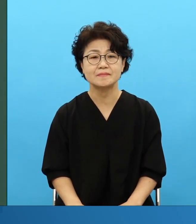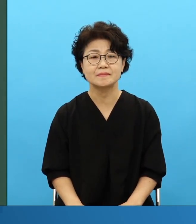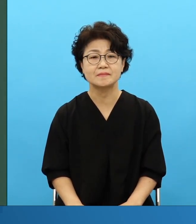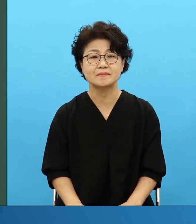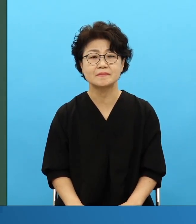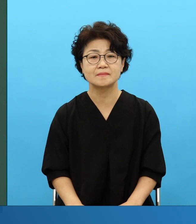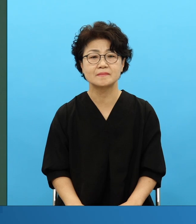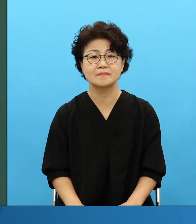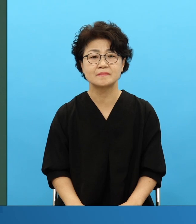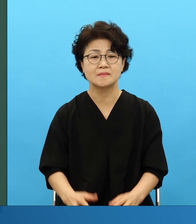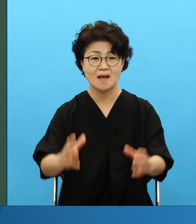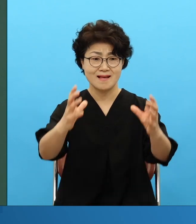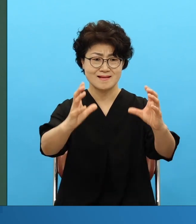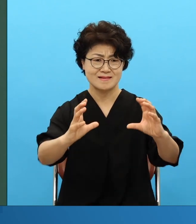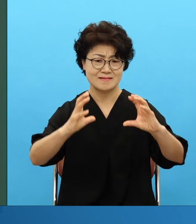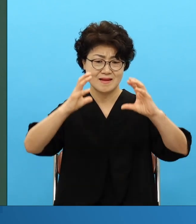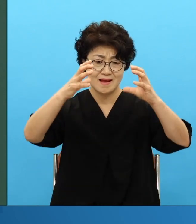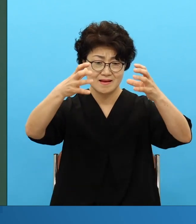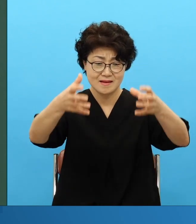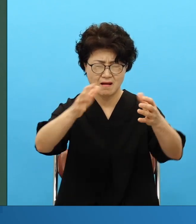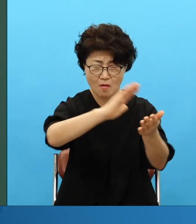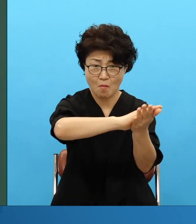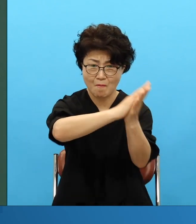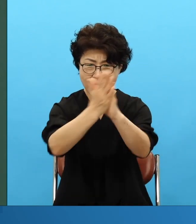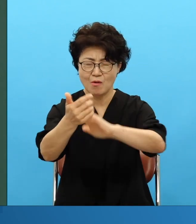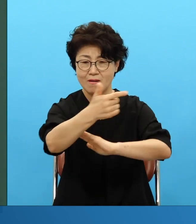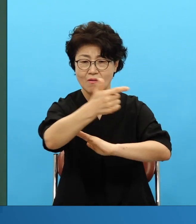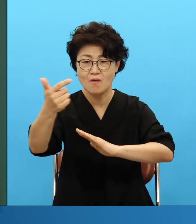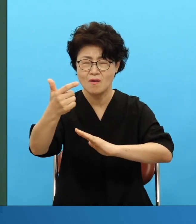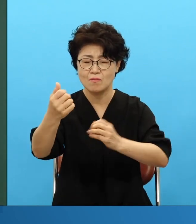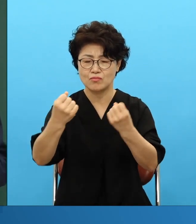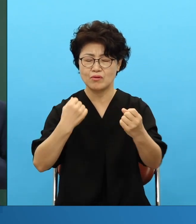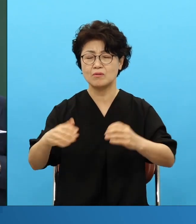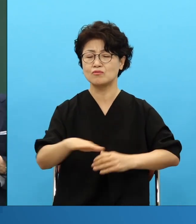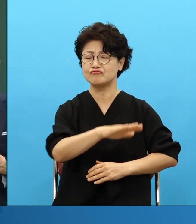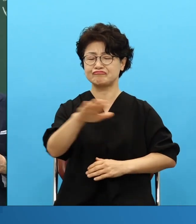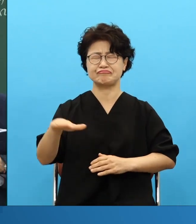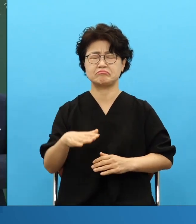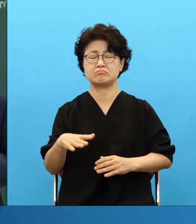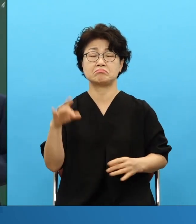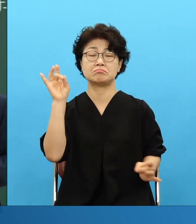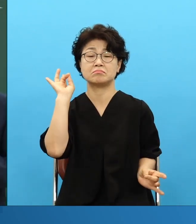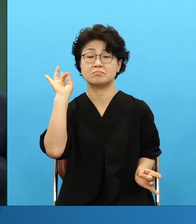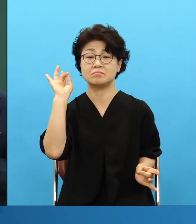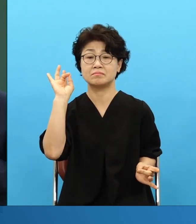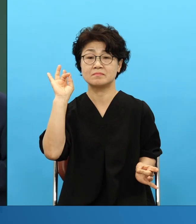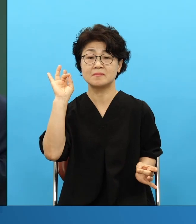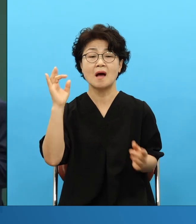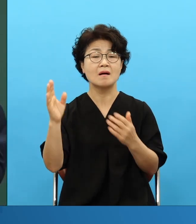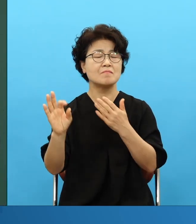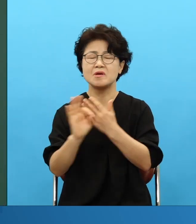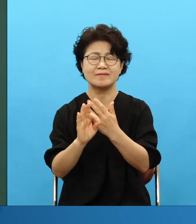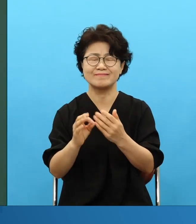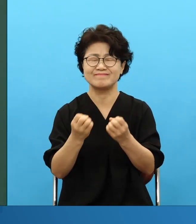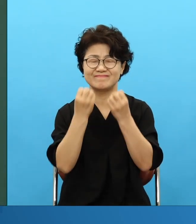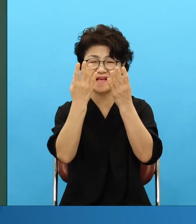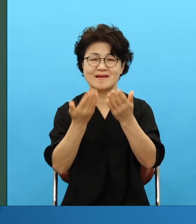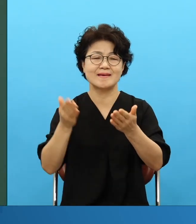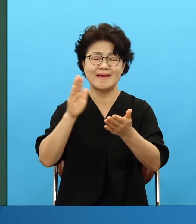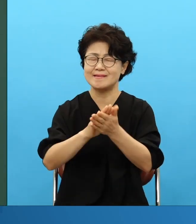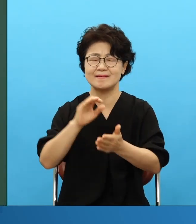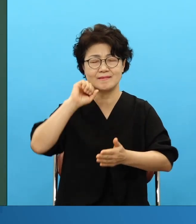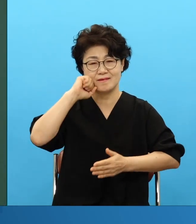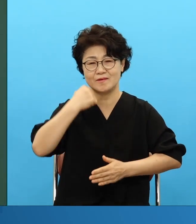가만히 있으면 갱신이 안 되면 다 놓치잖아요. There's a lot of change taking place, but if we don't renew ourselves, then we cannot follow.